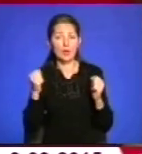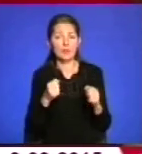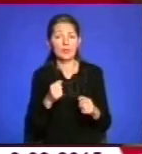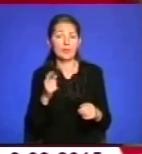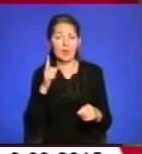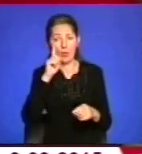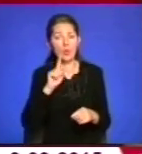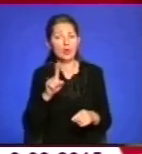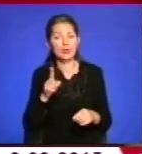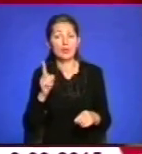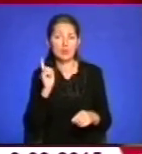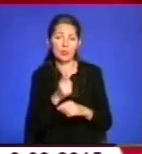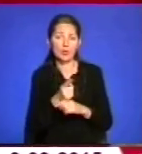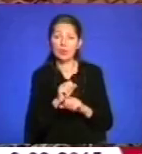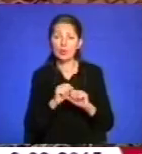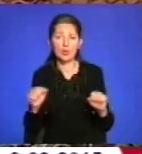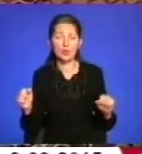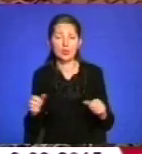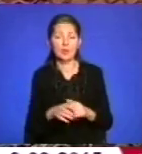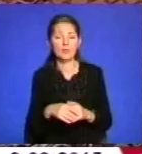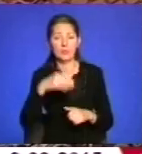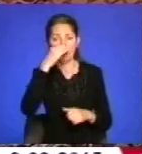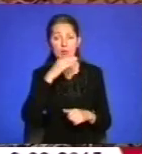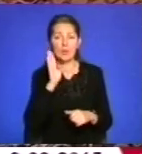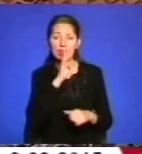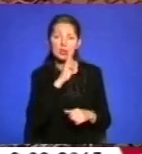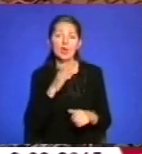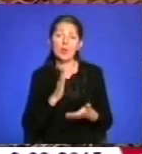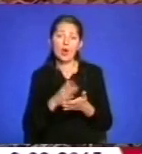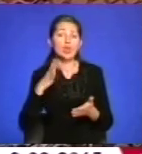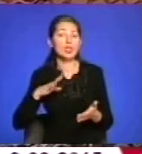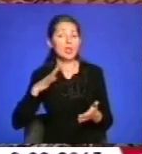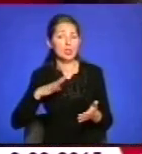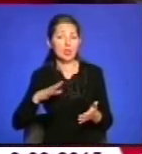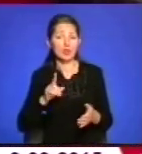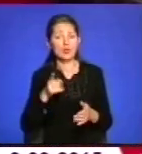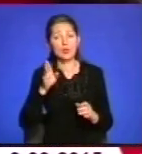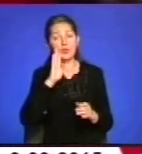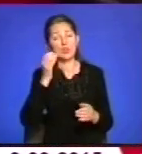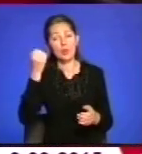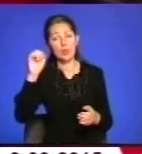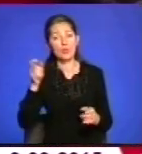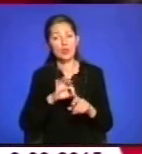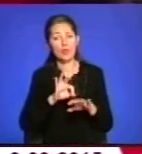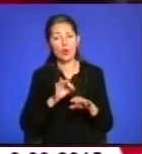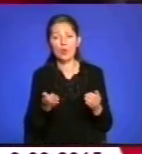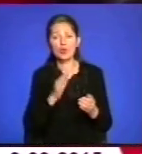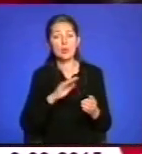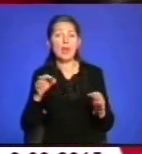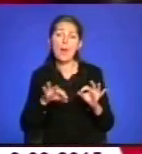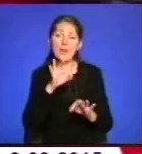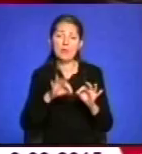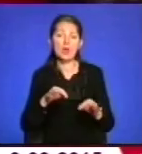Нам поки місць наразі не можна. Батьки не покладають надії, що дівчинка поборе хворобу. Якщо не підібрати ліки